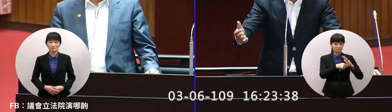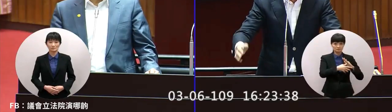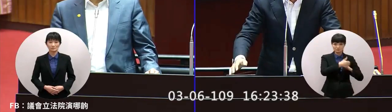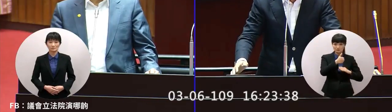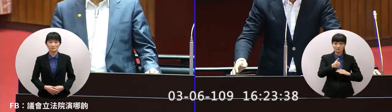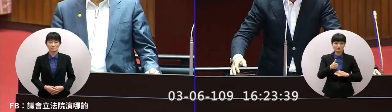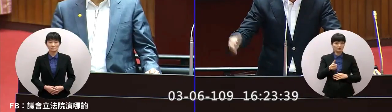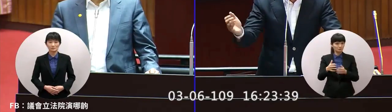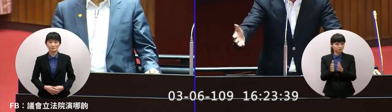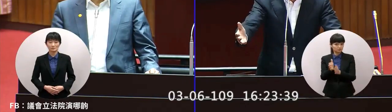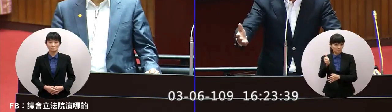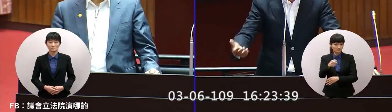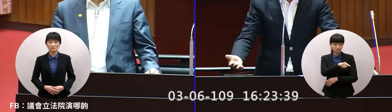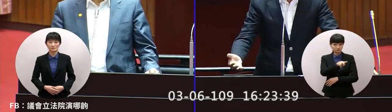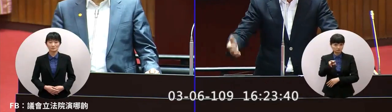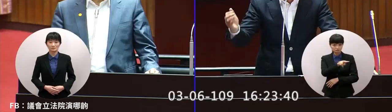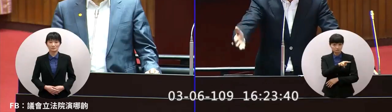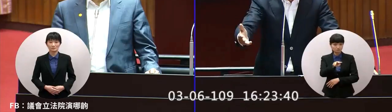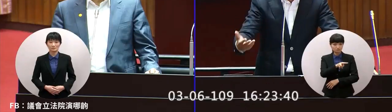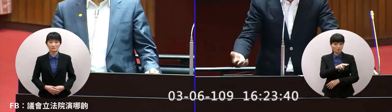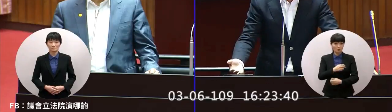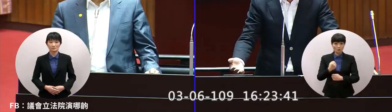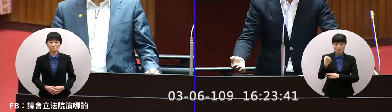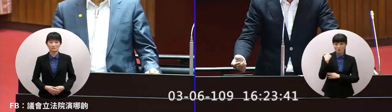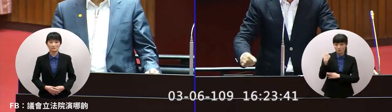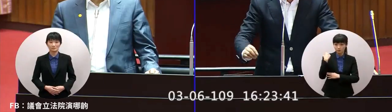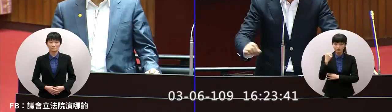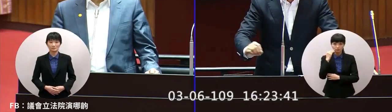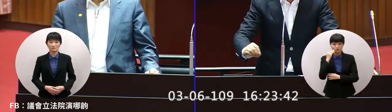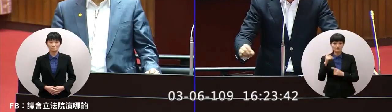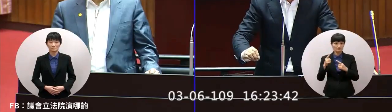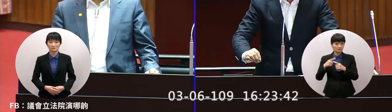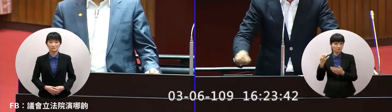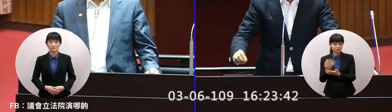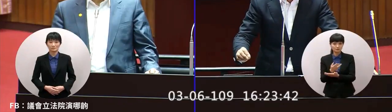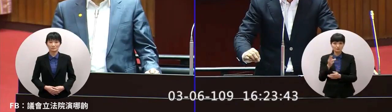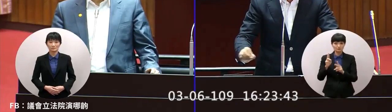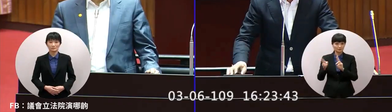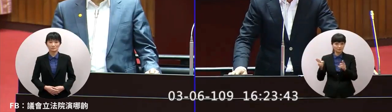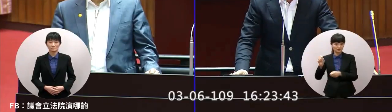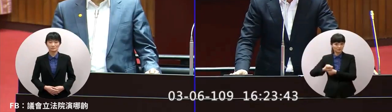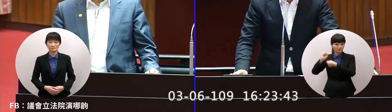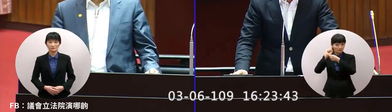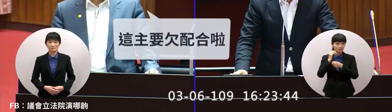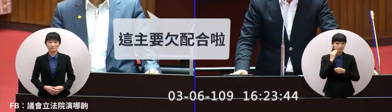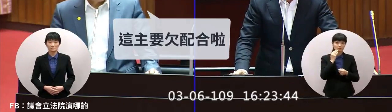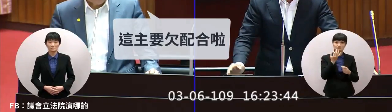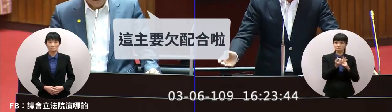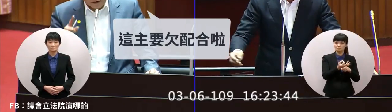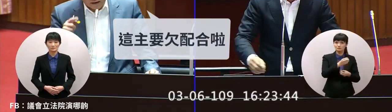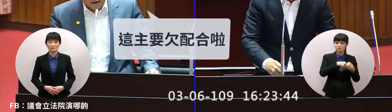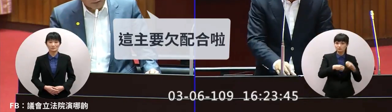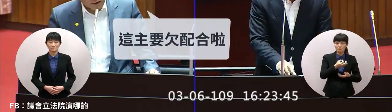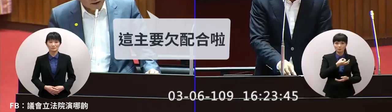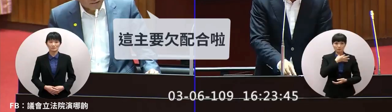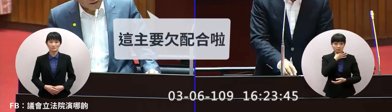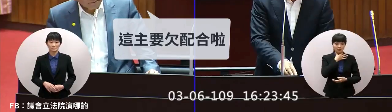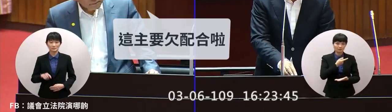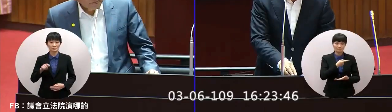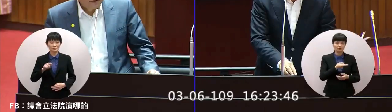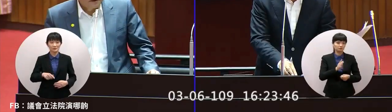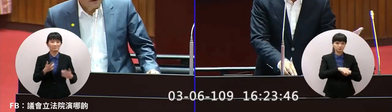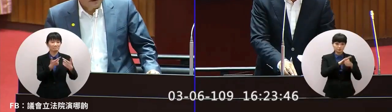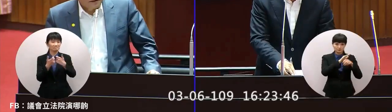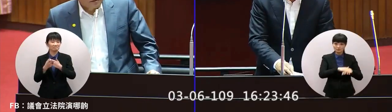冲冲，就撇了对哇。那欠钱就紧补钱，那欠人就紧补人，才袂有这款登录系统出了盲点嘛。 这主要欠配合